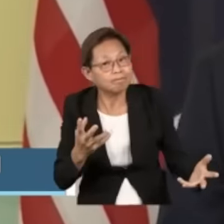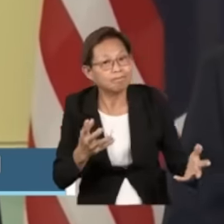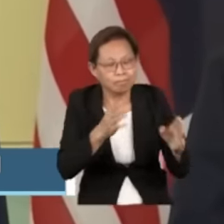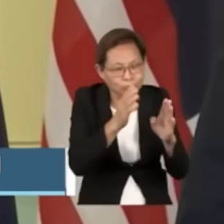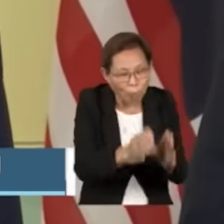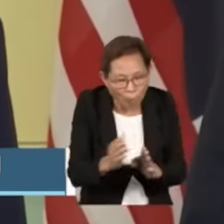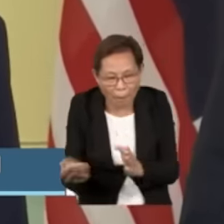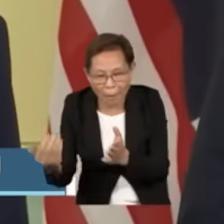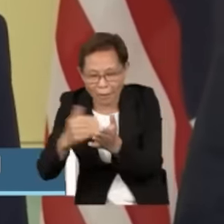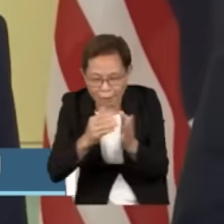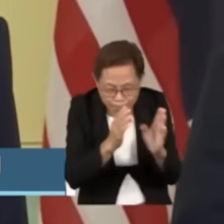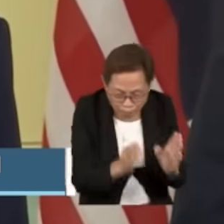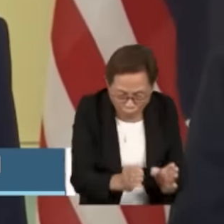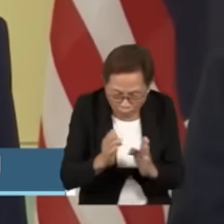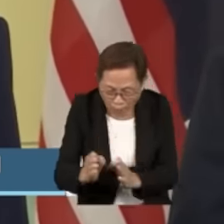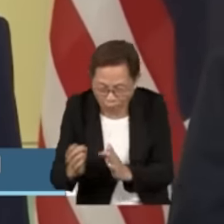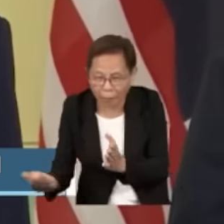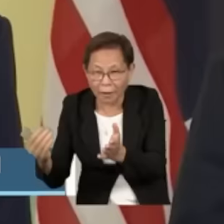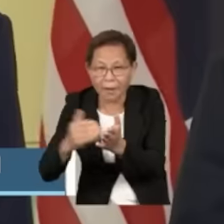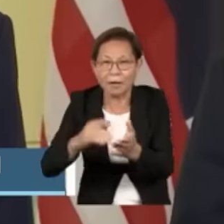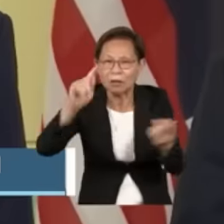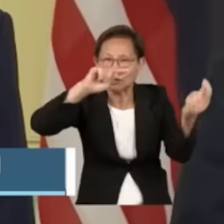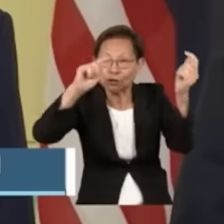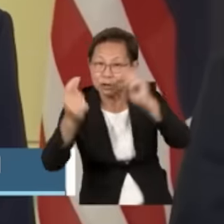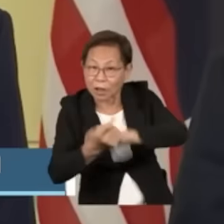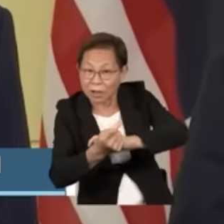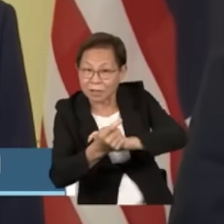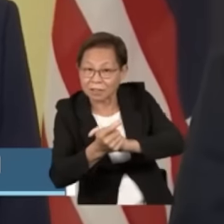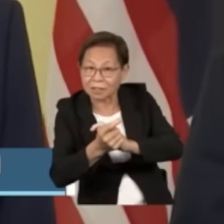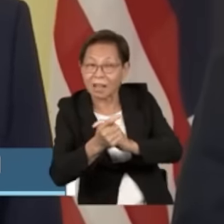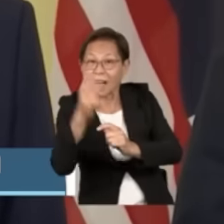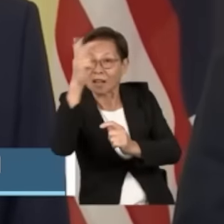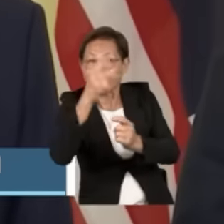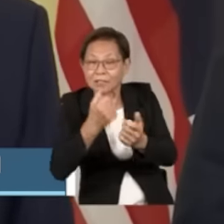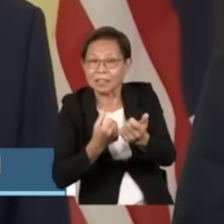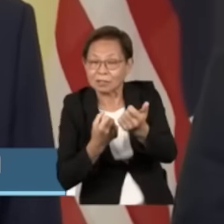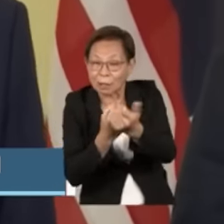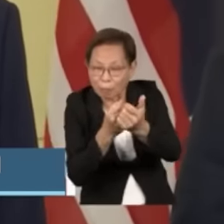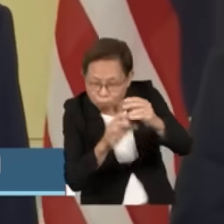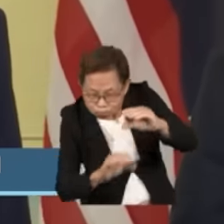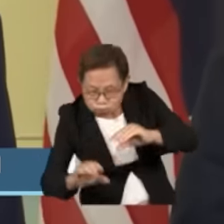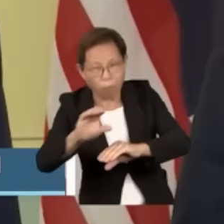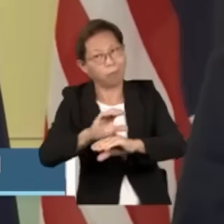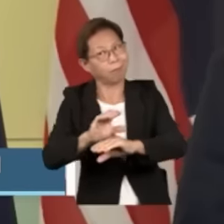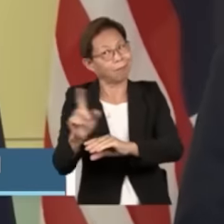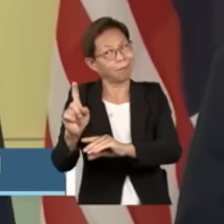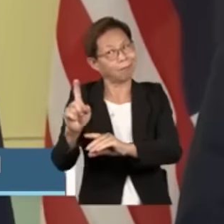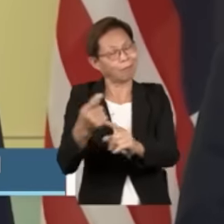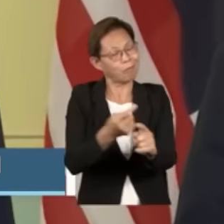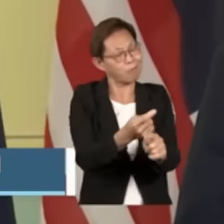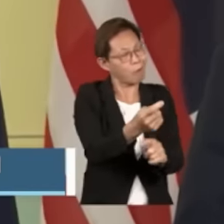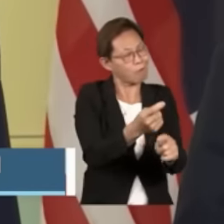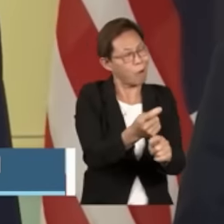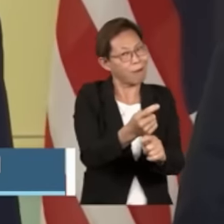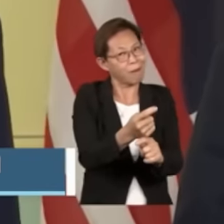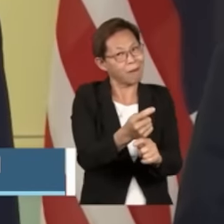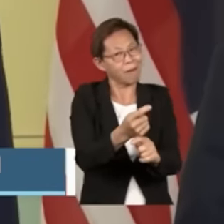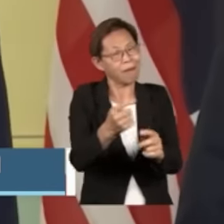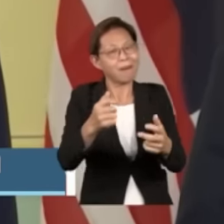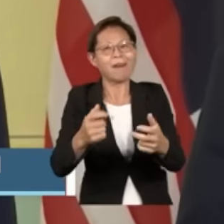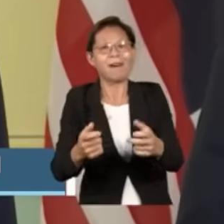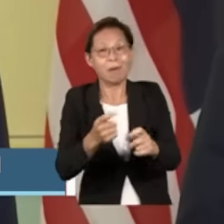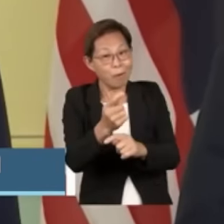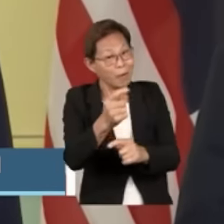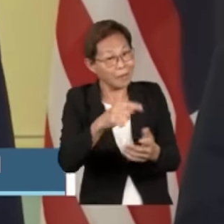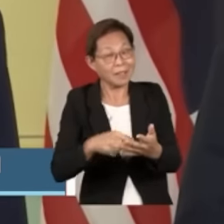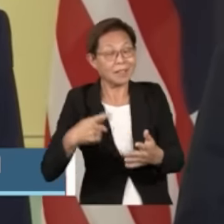penyusunan semula ataupun rasionalisasi subsidi. Jadi tidak boleh orang permainkan isu ini kerana seperti